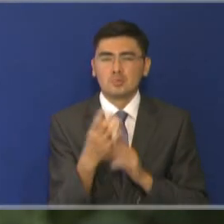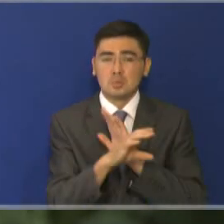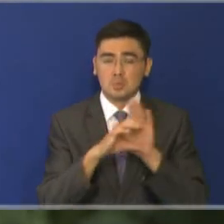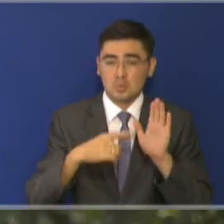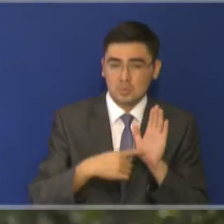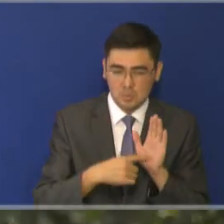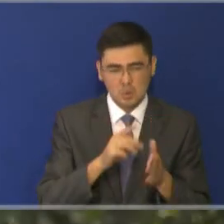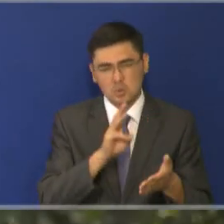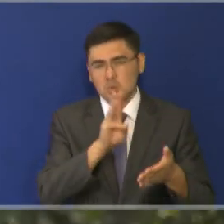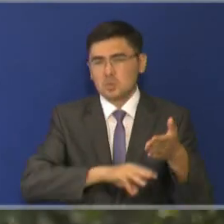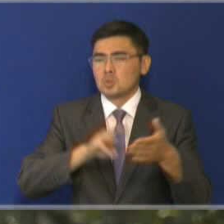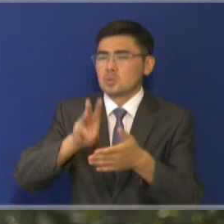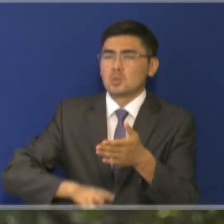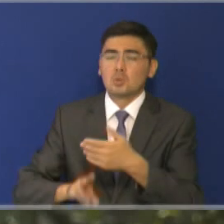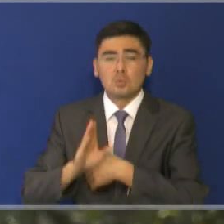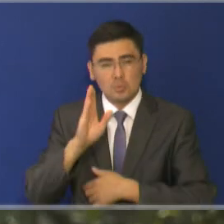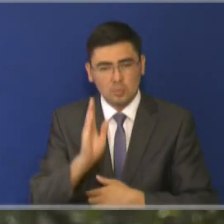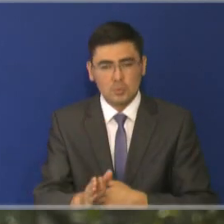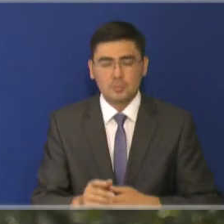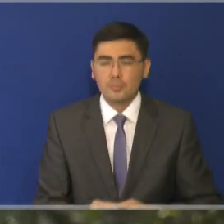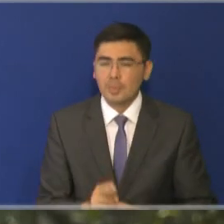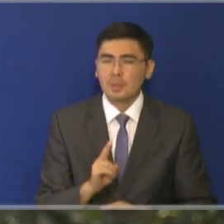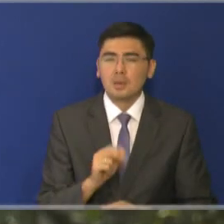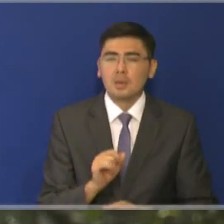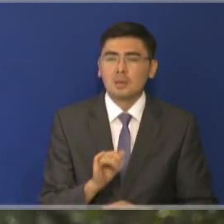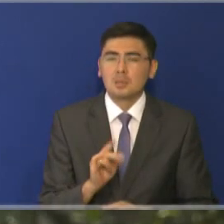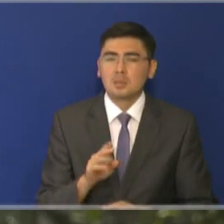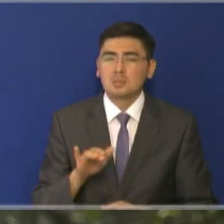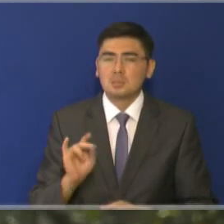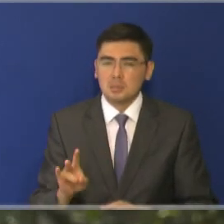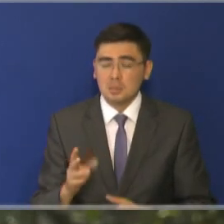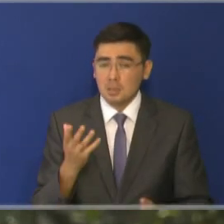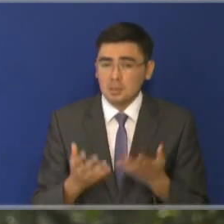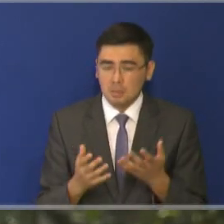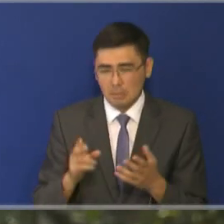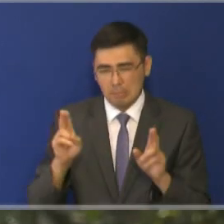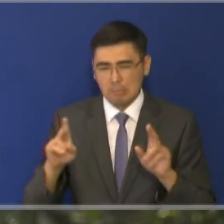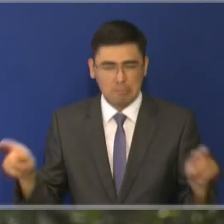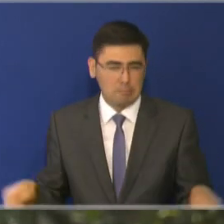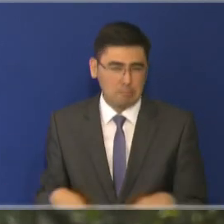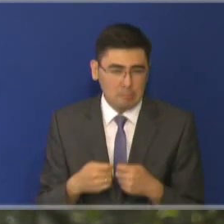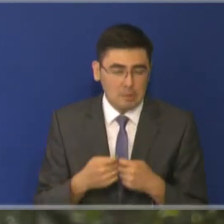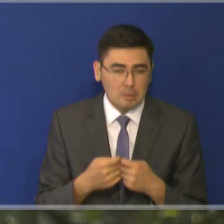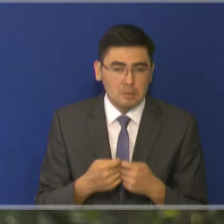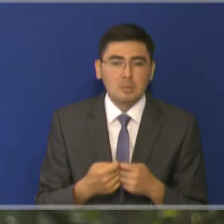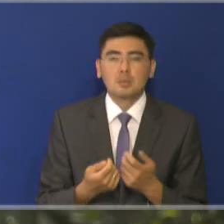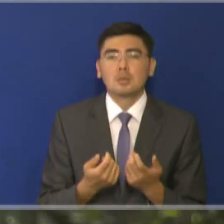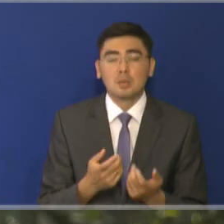салынады. Карантиндік режимді бұзған жеке адам болса 83 мыңнан